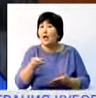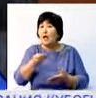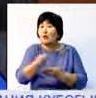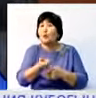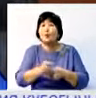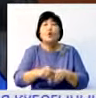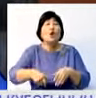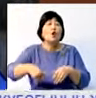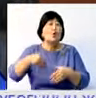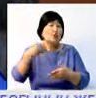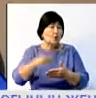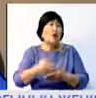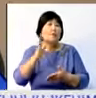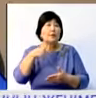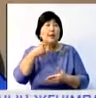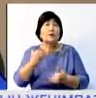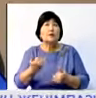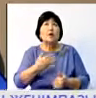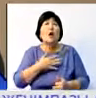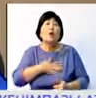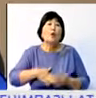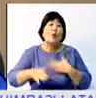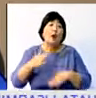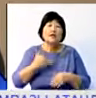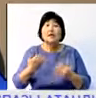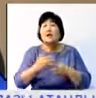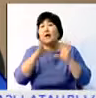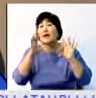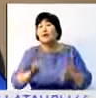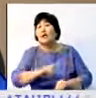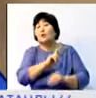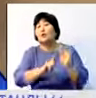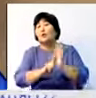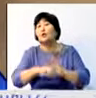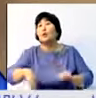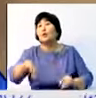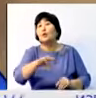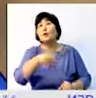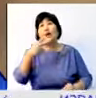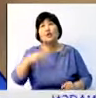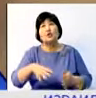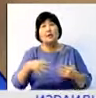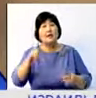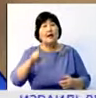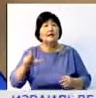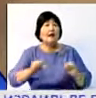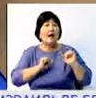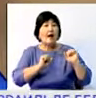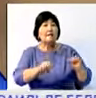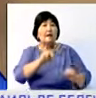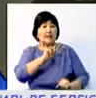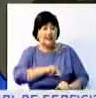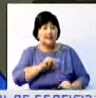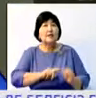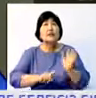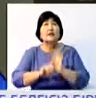өте жоғары болып келгендігі. Дегенмен көңіл қуантарлығы жаңа заң күшіне енген уақыттан бері өңірде 20-дан астам адам адвокаттық қызметке